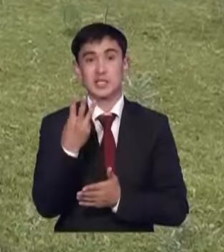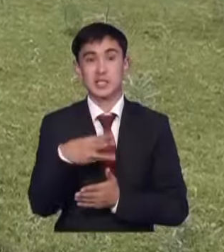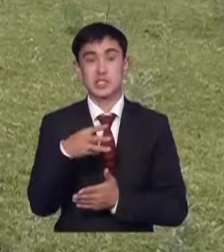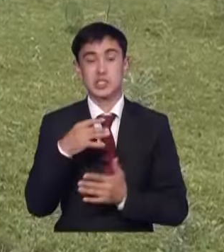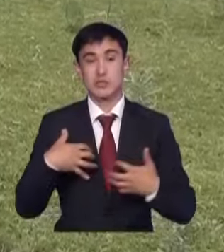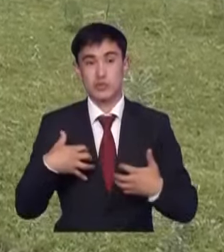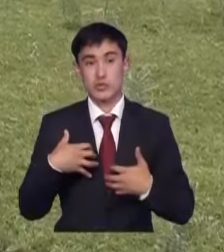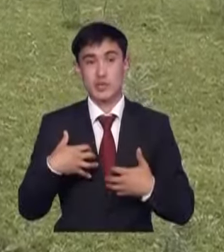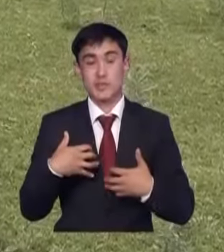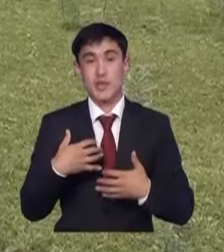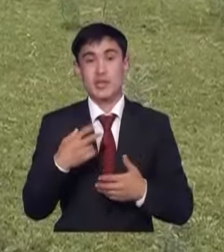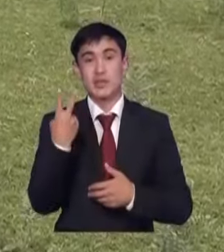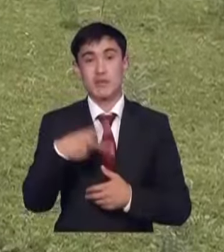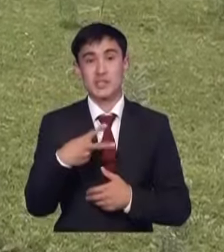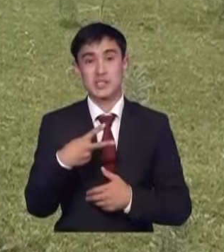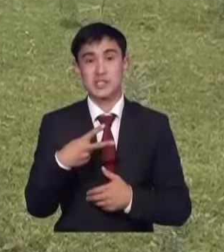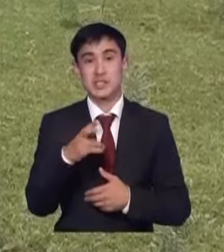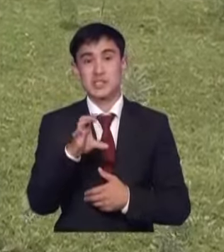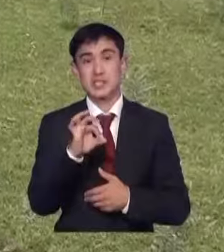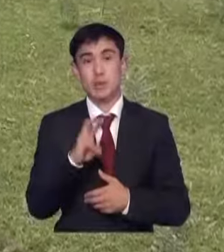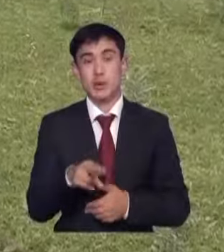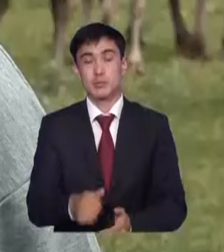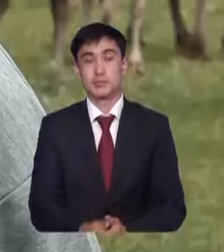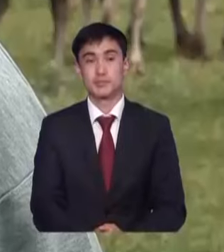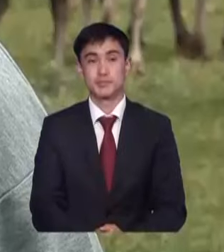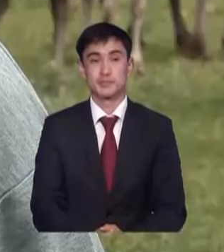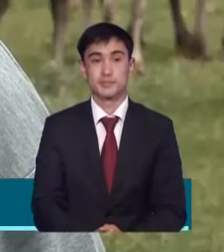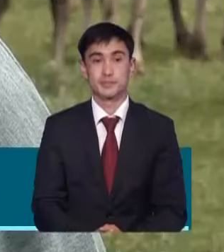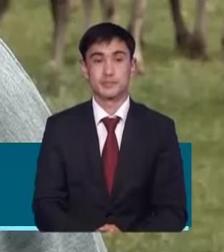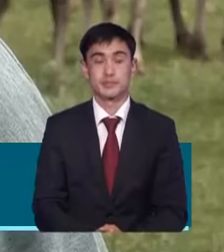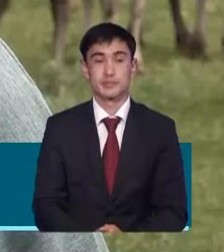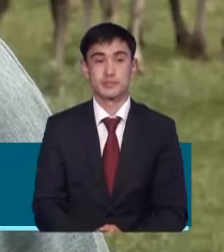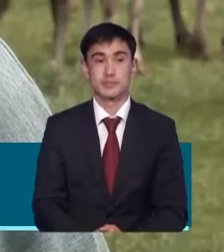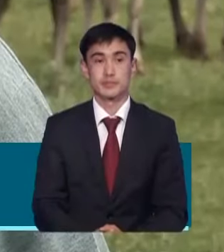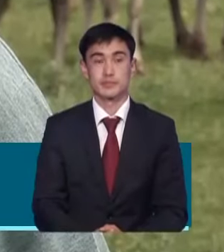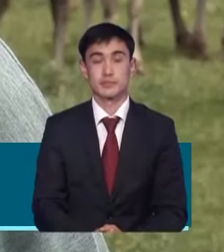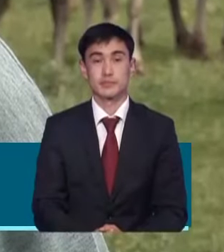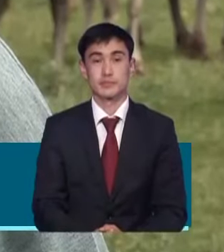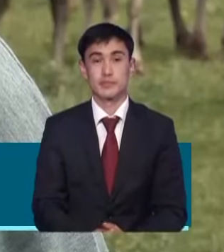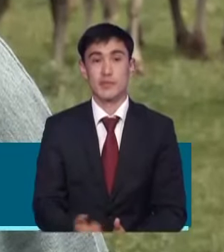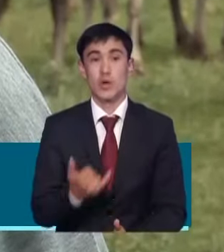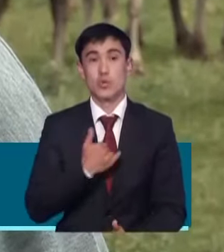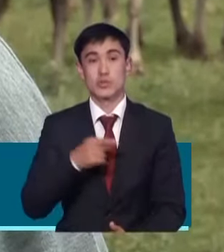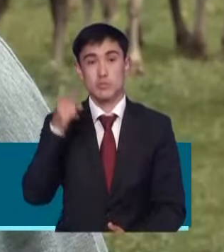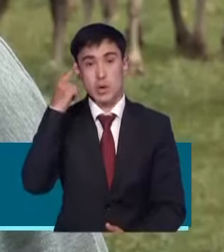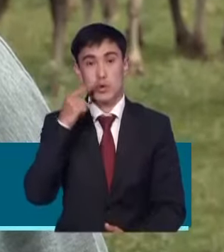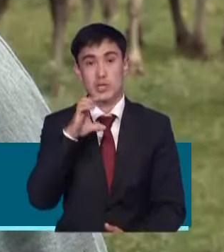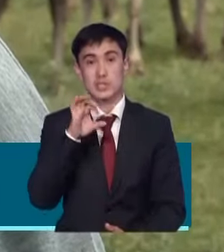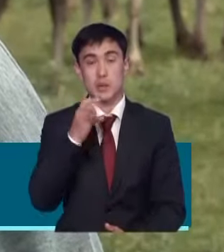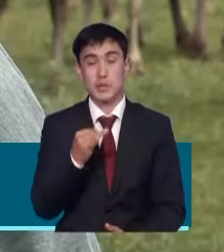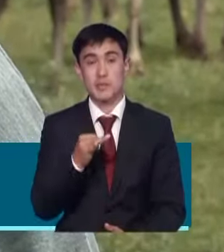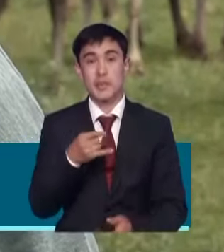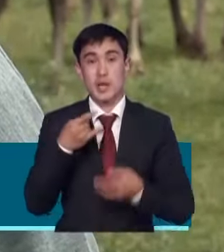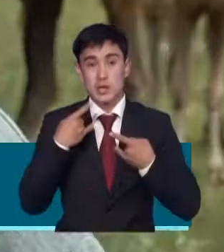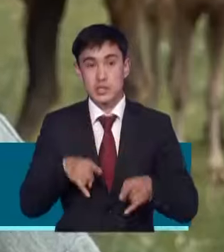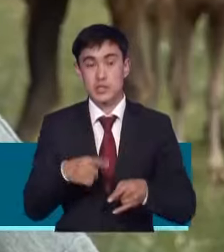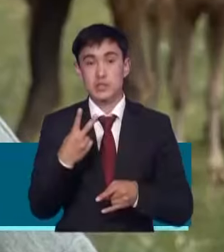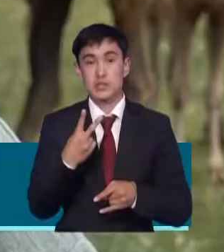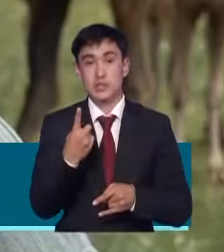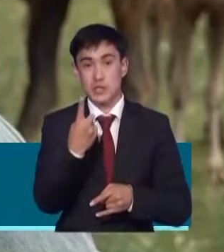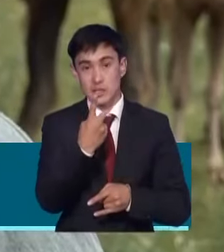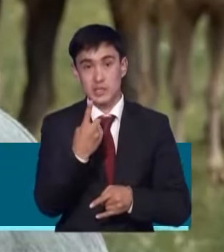животных, в том числе 20 самок. У нас в Монголии самки приносят приплод раз в